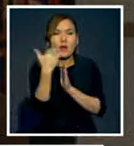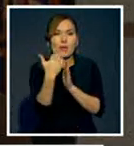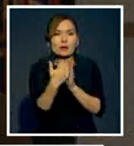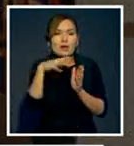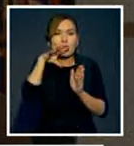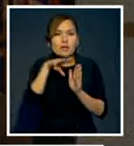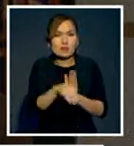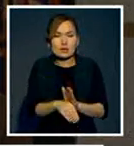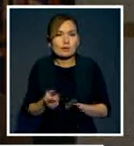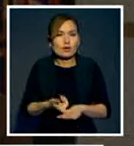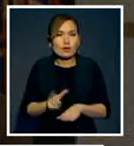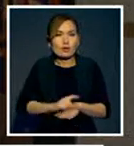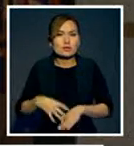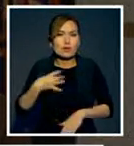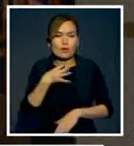бағдарламаға